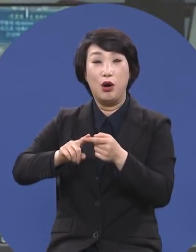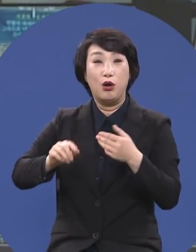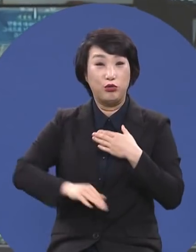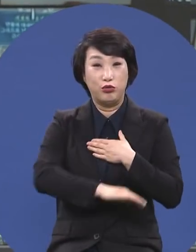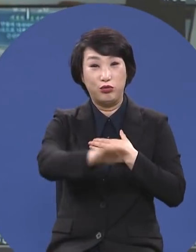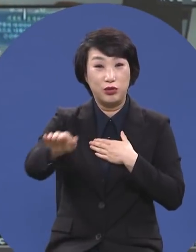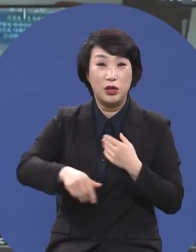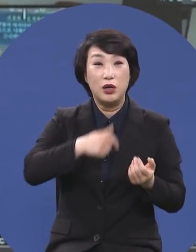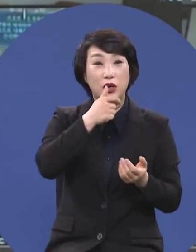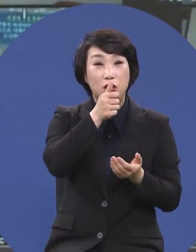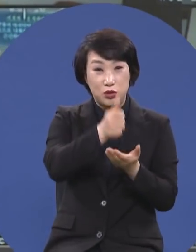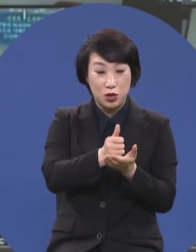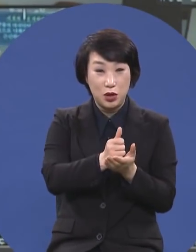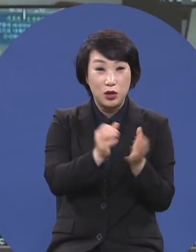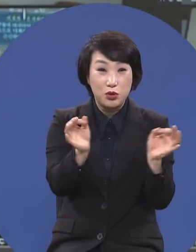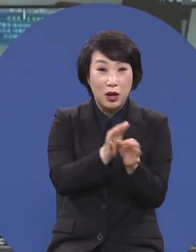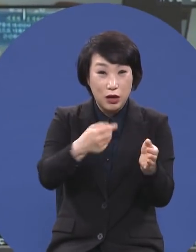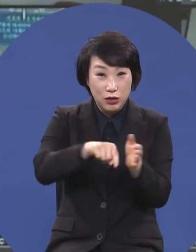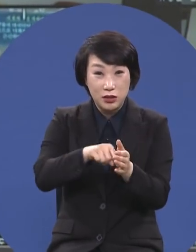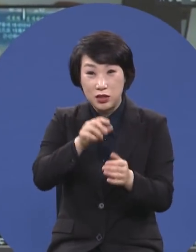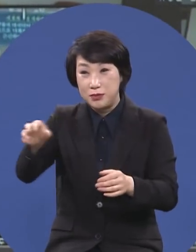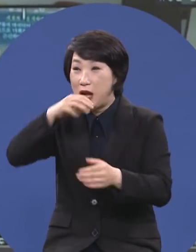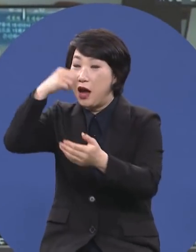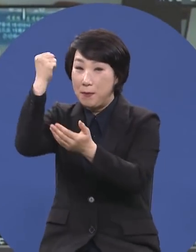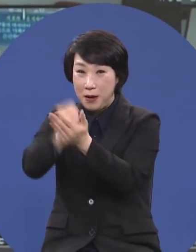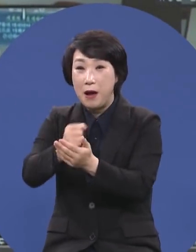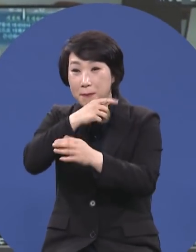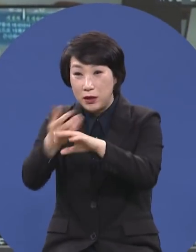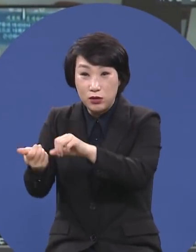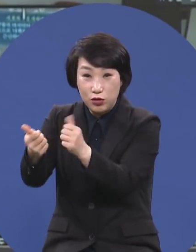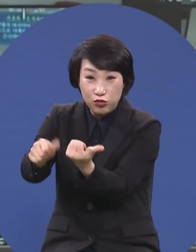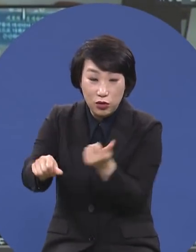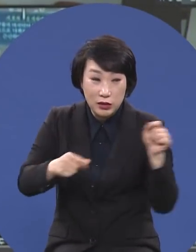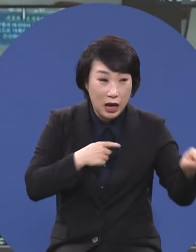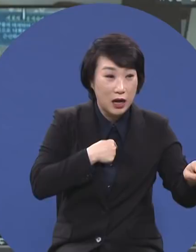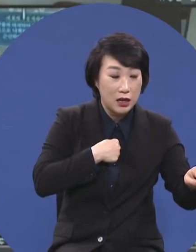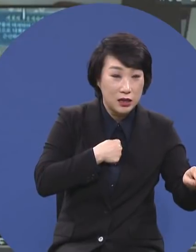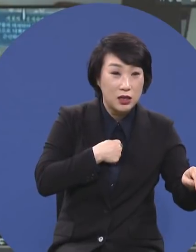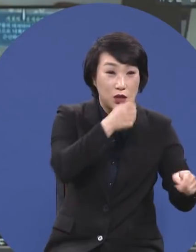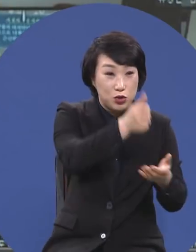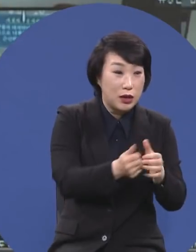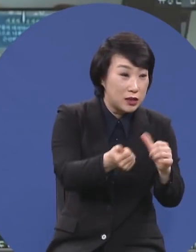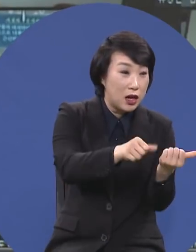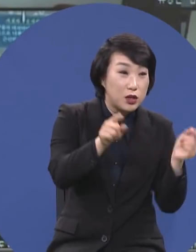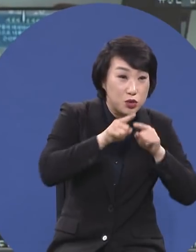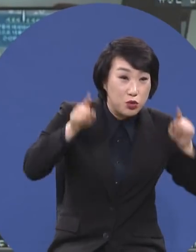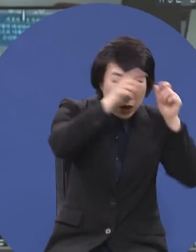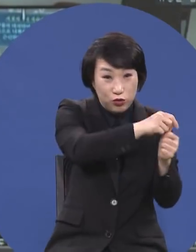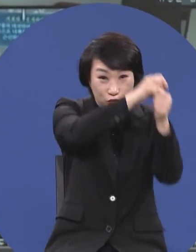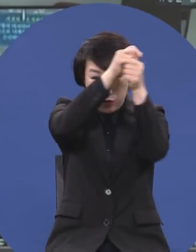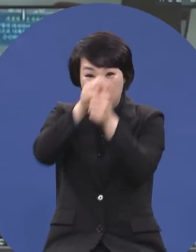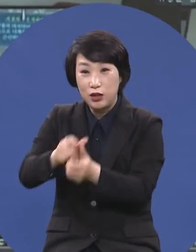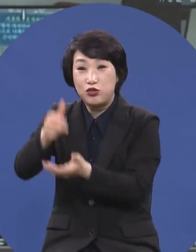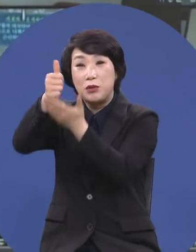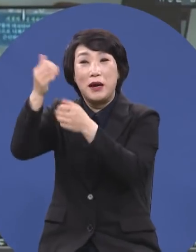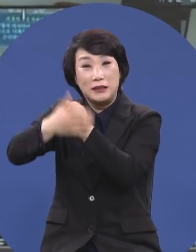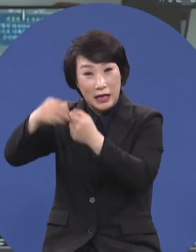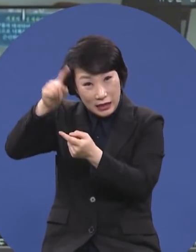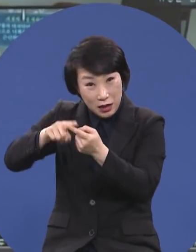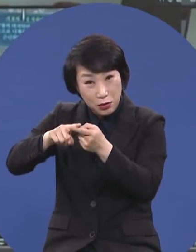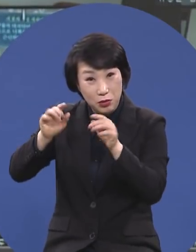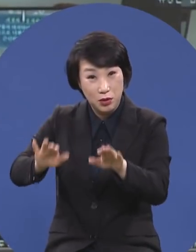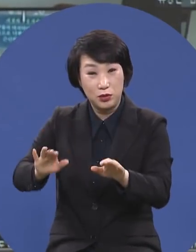우리를 속죄하기 위해서 피 흘려 죽으시고 나를 사망과 지옥에서 구원하신 그 은혜 그대로 성령을